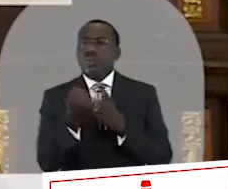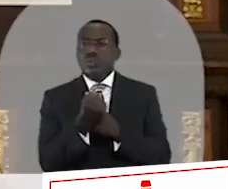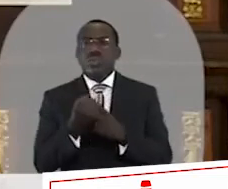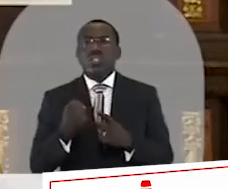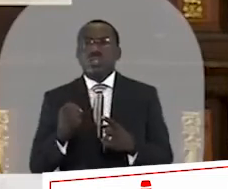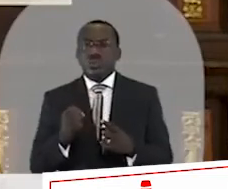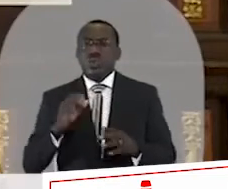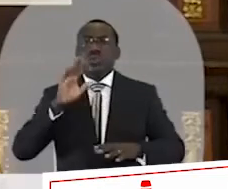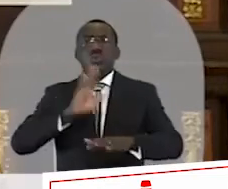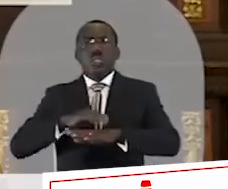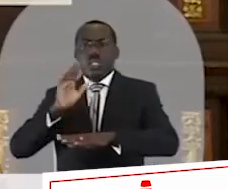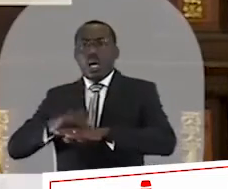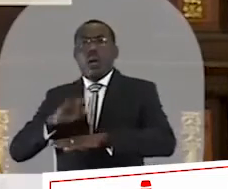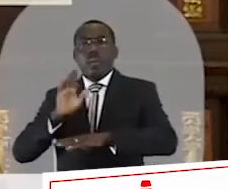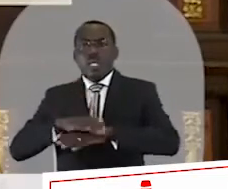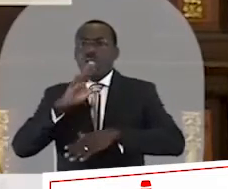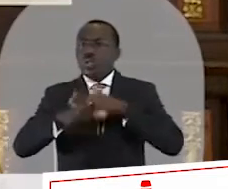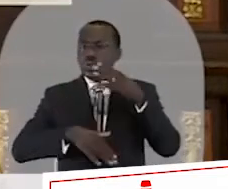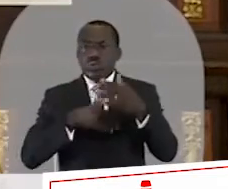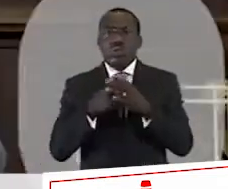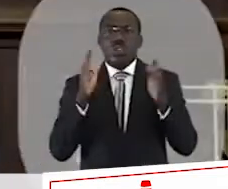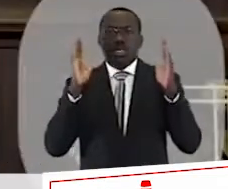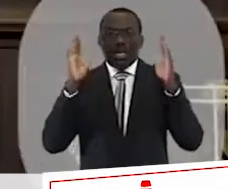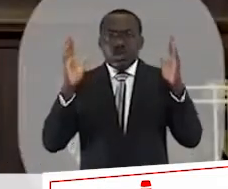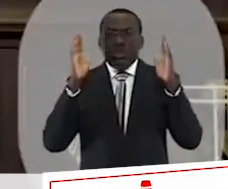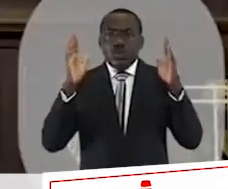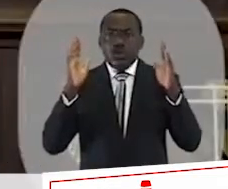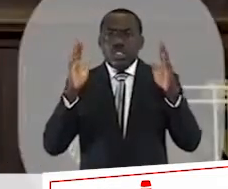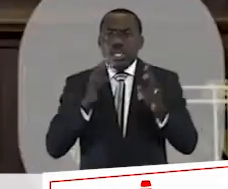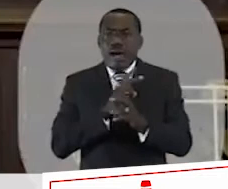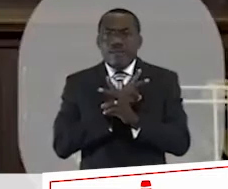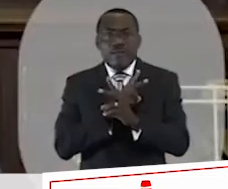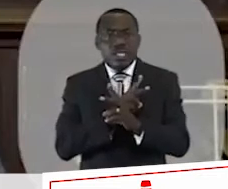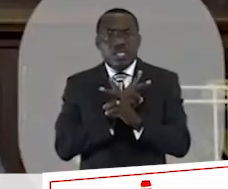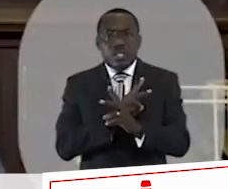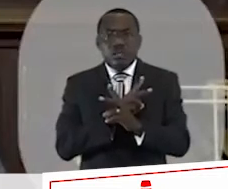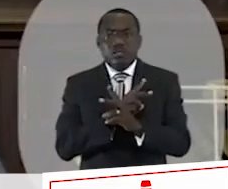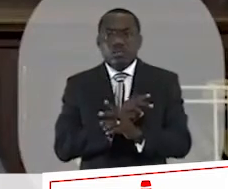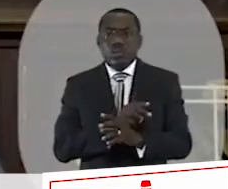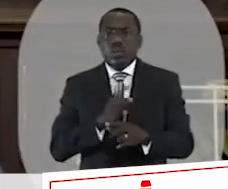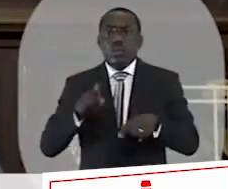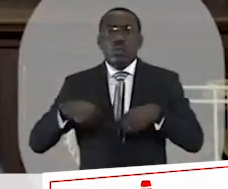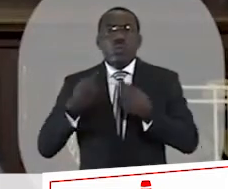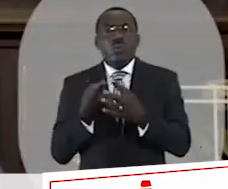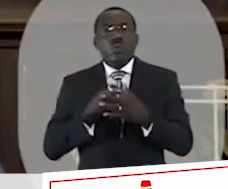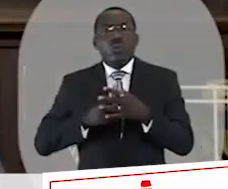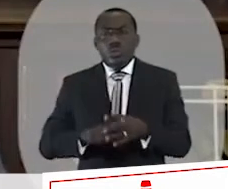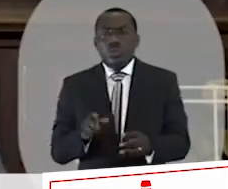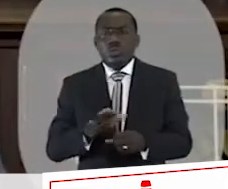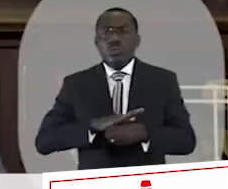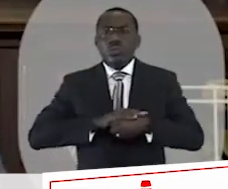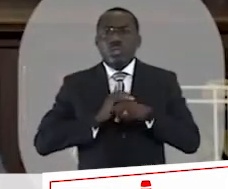elles sont au nombre de 106 ses victimes à ce jour quant au sens hospitalisés et au 31 admis en